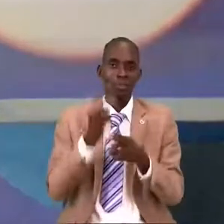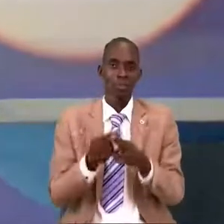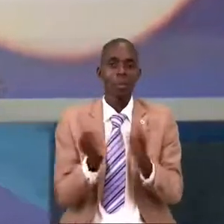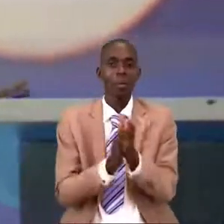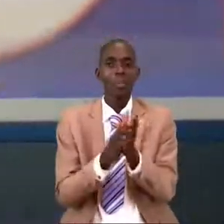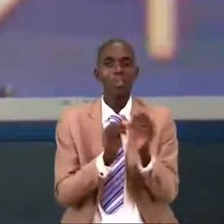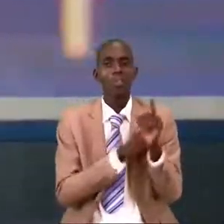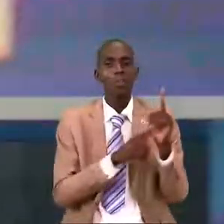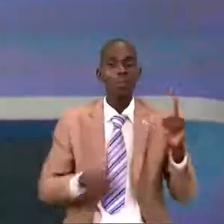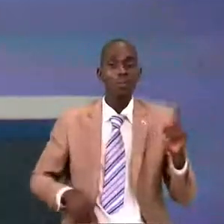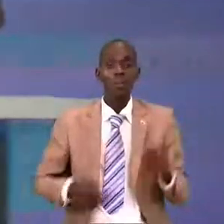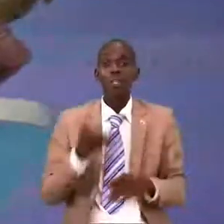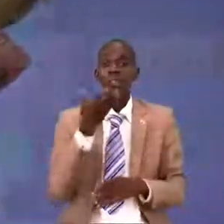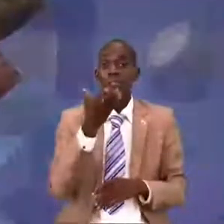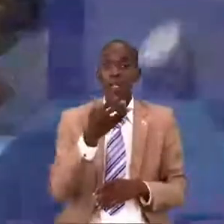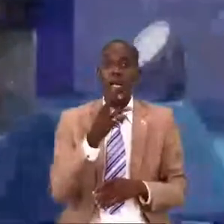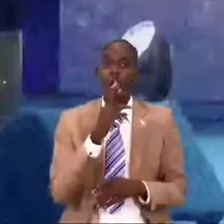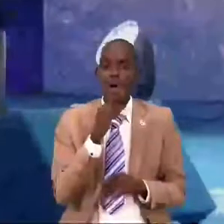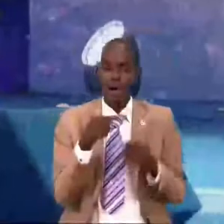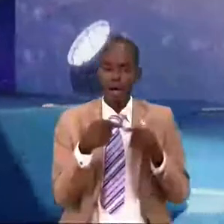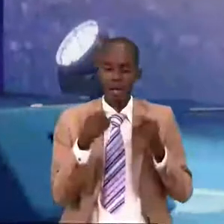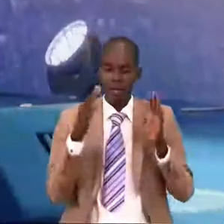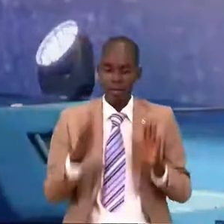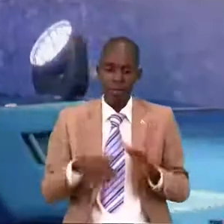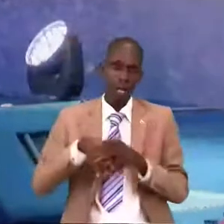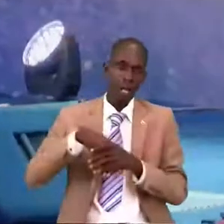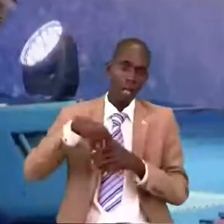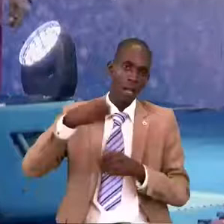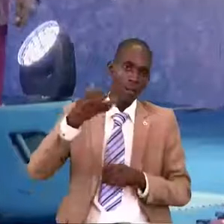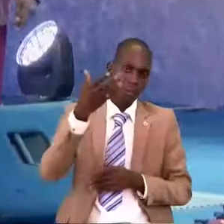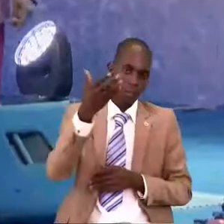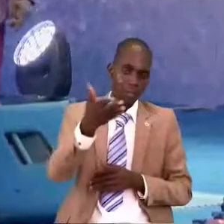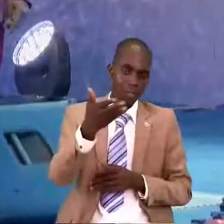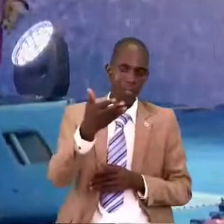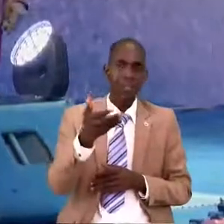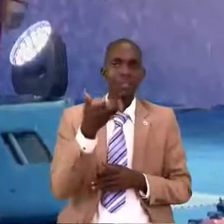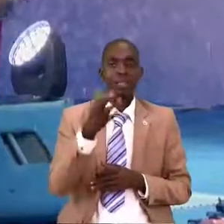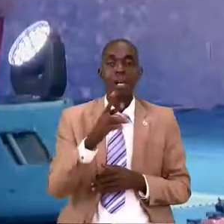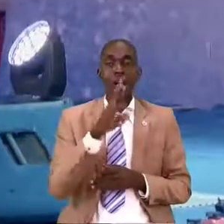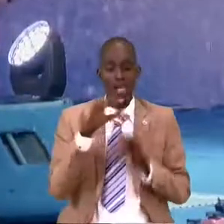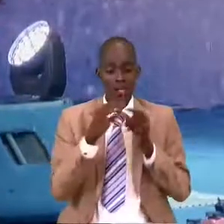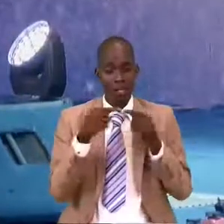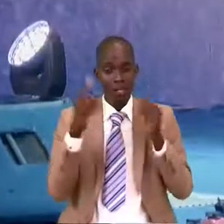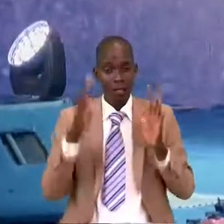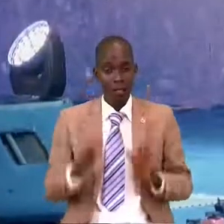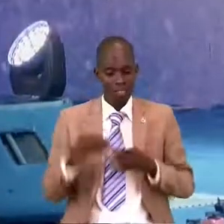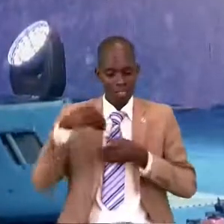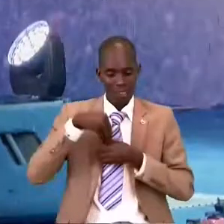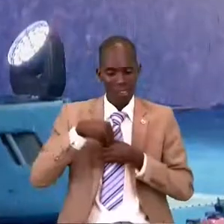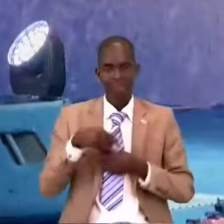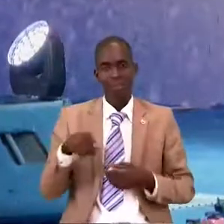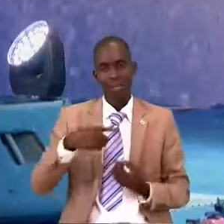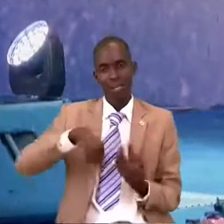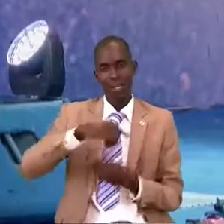ennemis intérieurs, il y a des ennemis externes, il y a des ennemis internes,